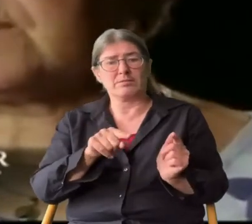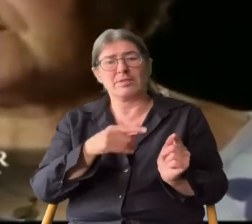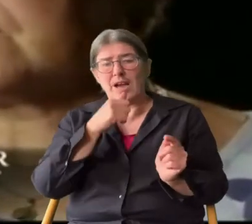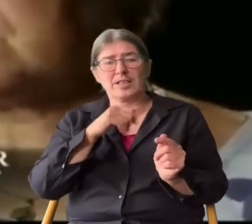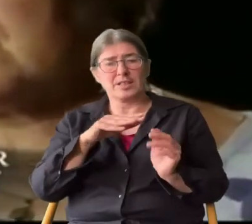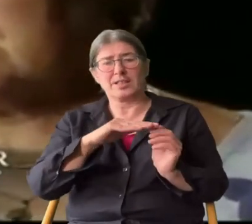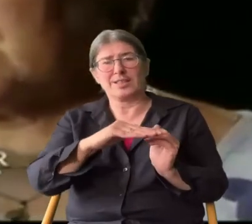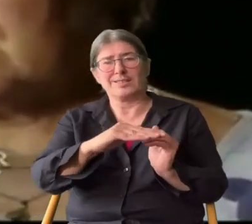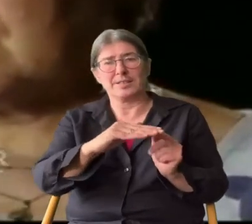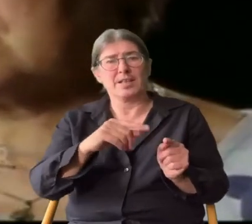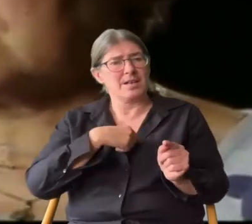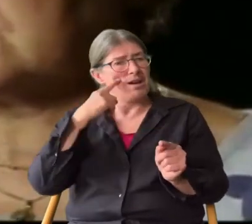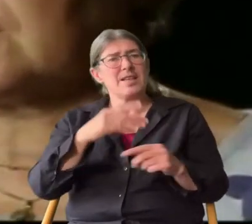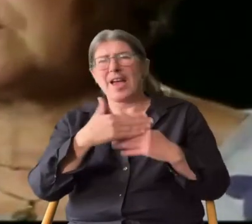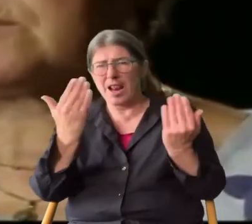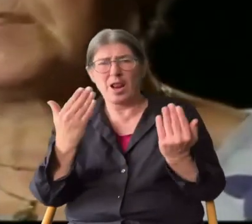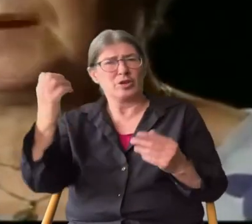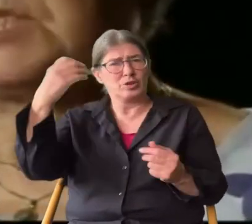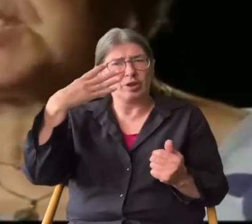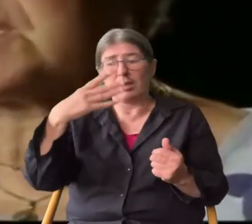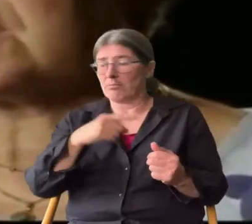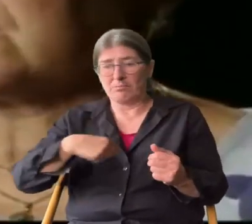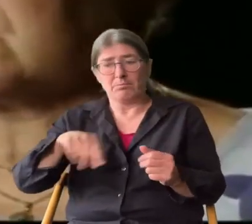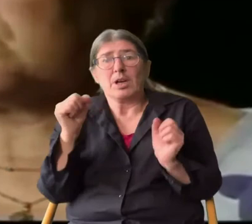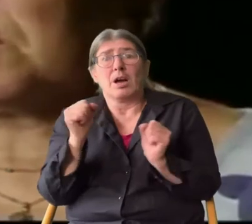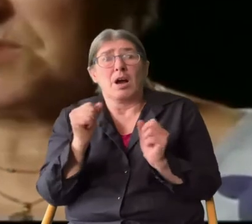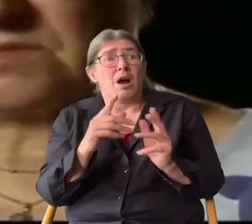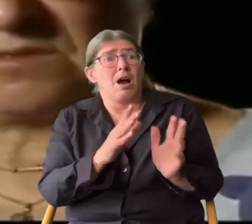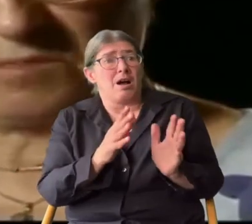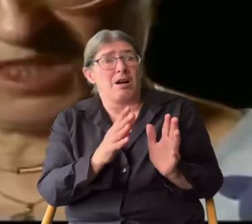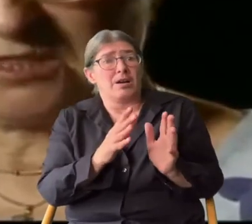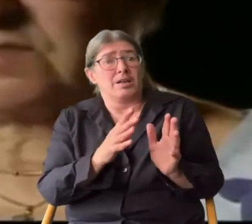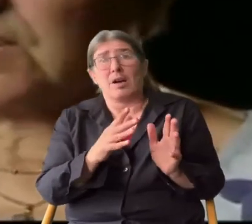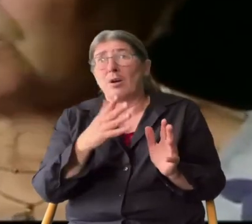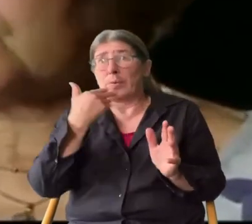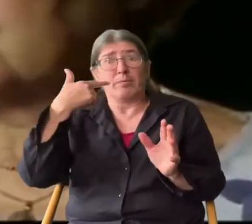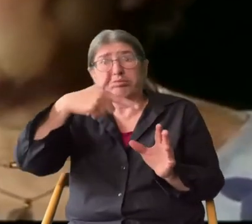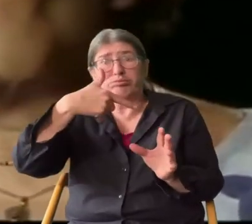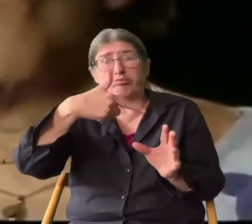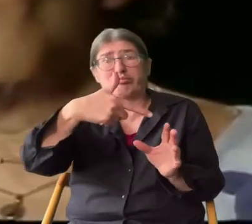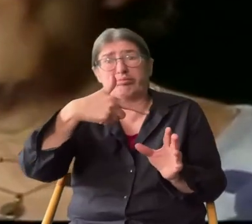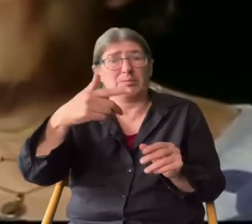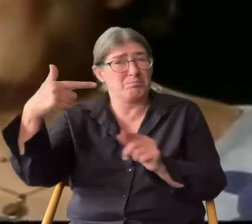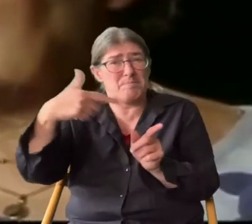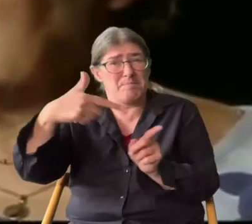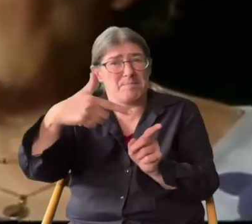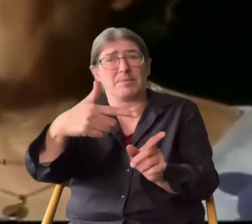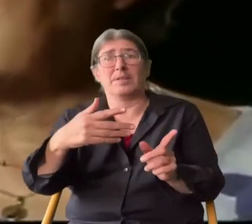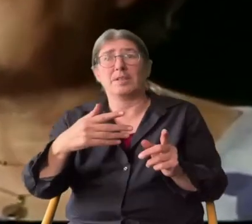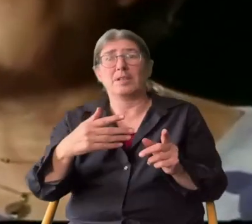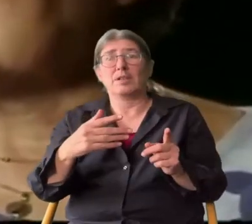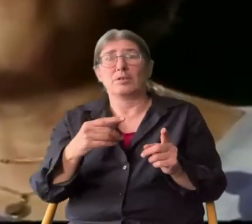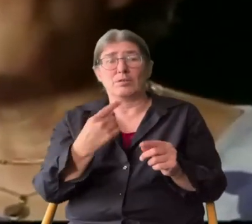weiß, es war heller Sonnenschein und wir haben gezittert, dass die Russen, die Maschinen wiederkommen. Und er